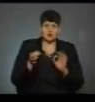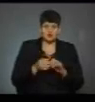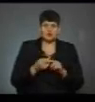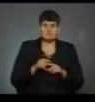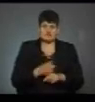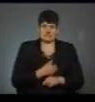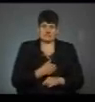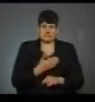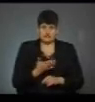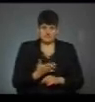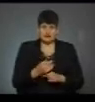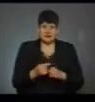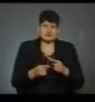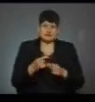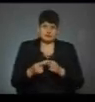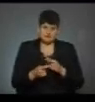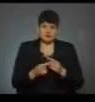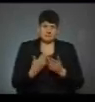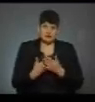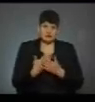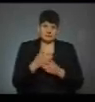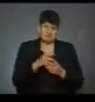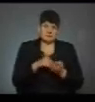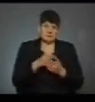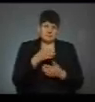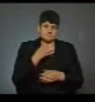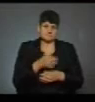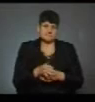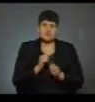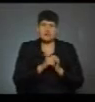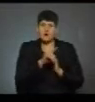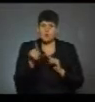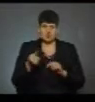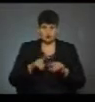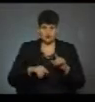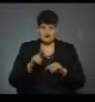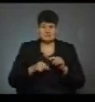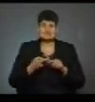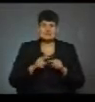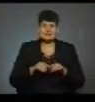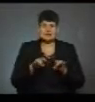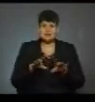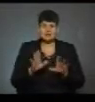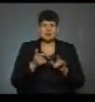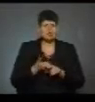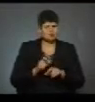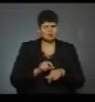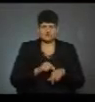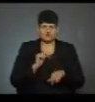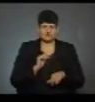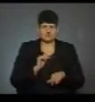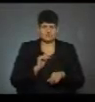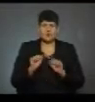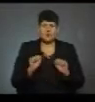і наслідувати приклад міст, які я назвав. Тому що для кожної родини це рішення буде дуже-дуже відчутним.